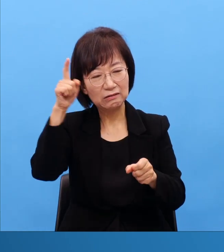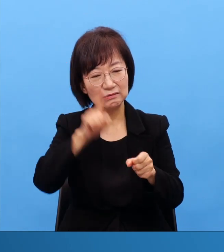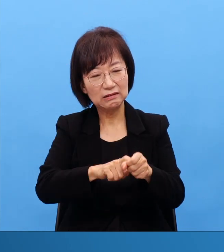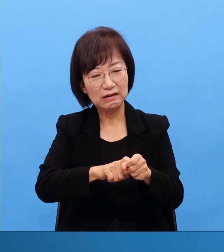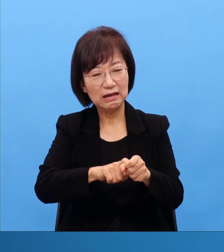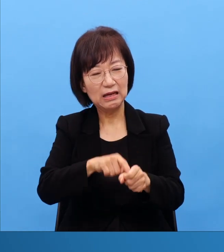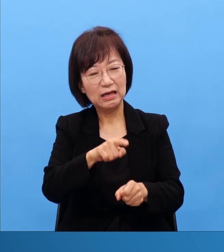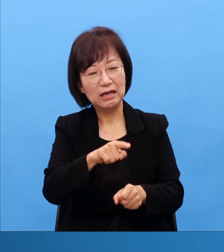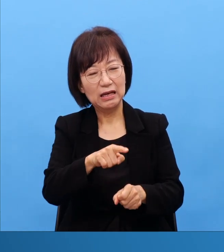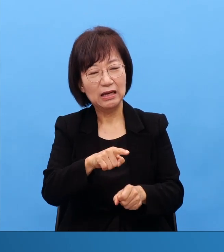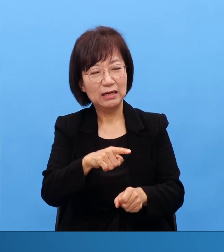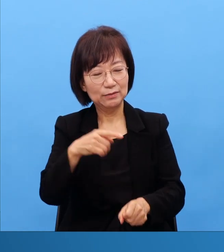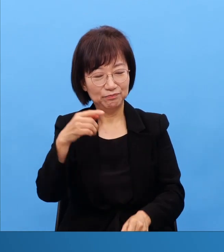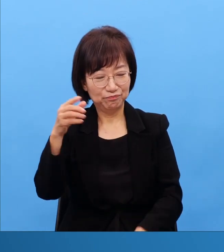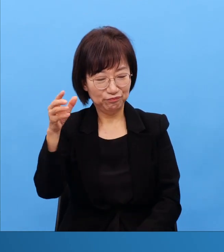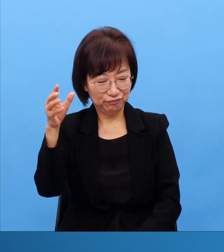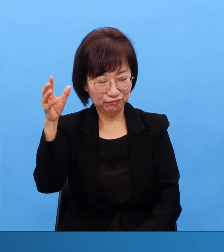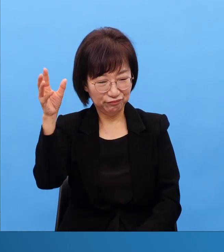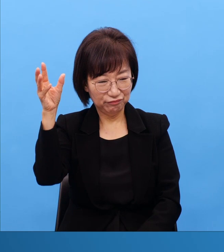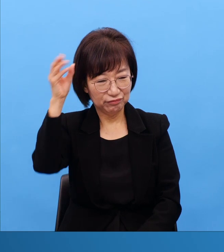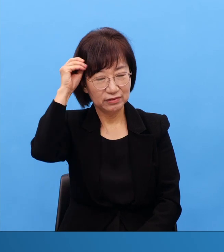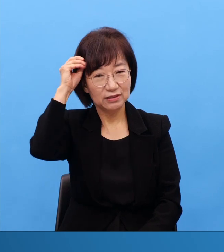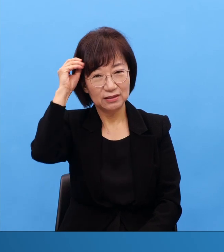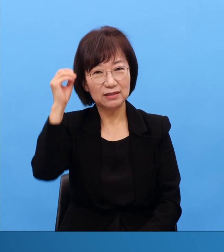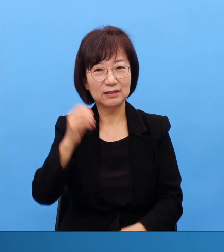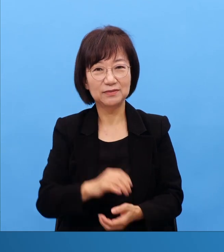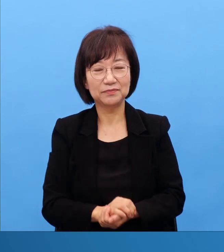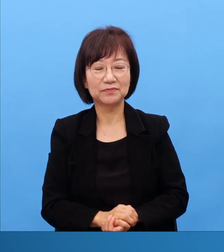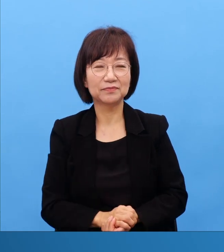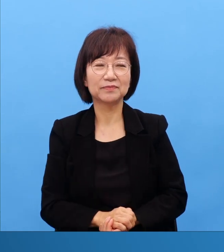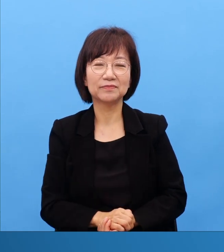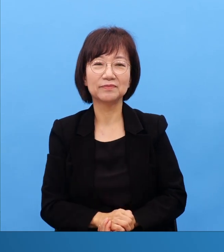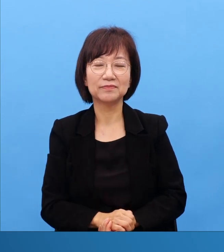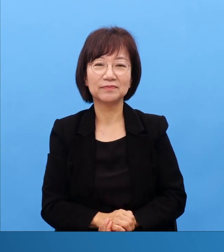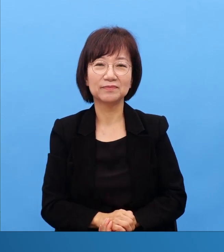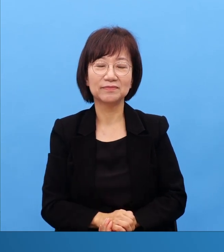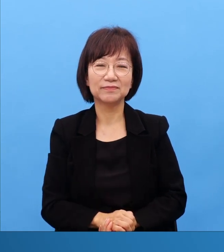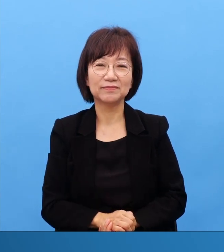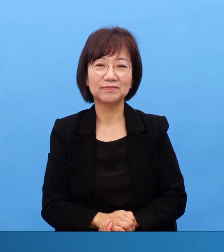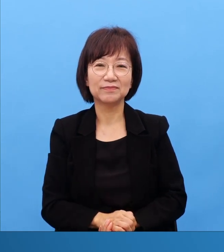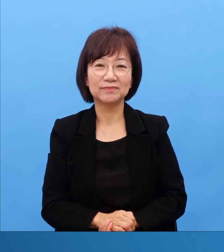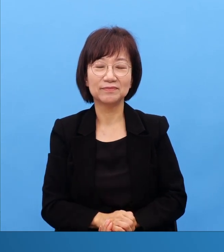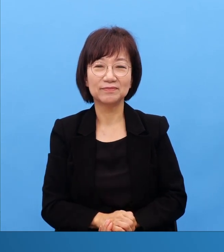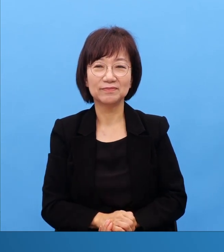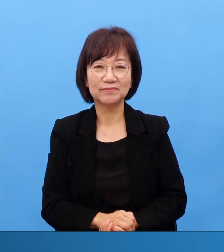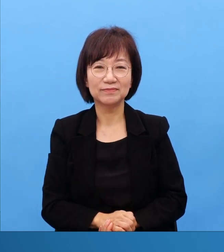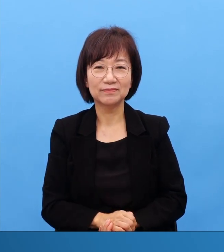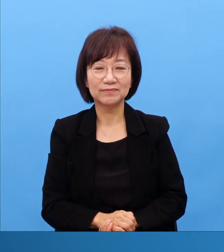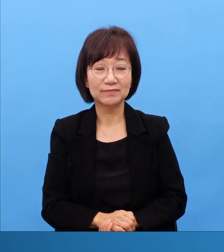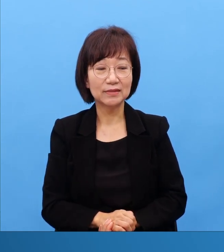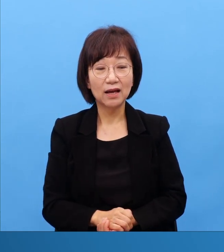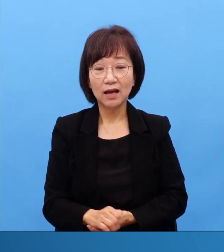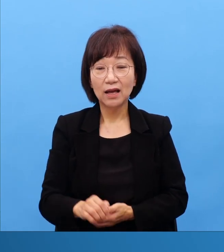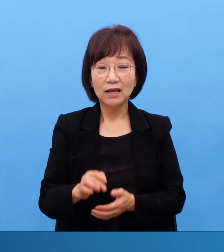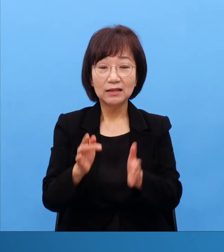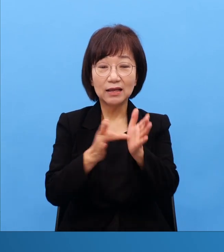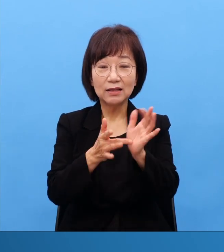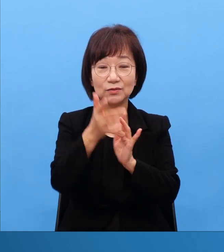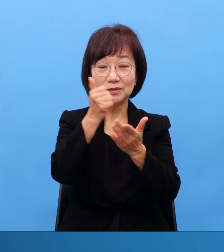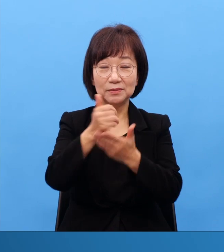of spiritual knowledge, they're not even at the level of these fortune tellers or shamans. 3년 동안에 예수님 메시지를 듣고요,